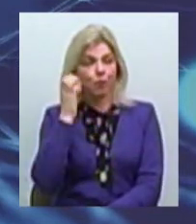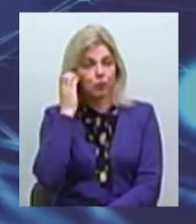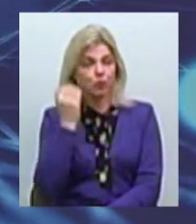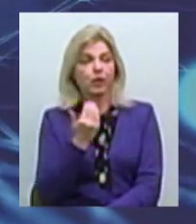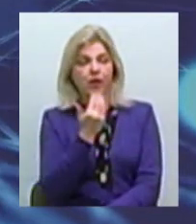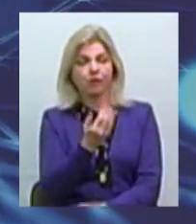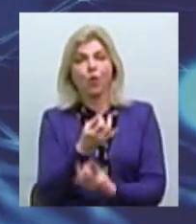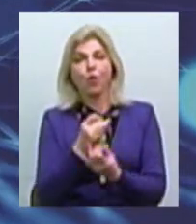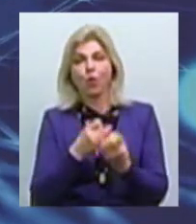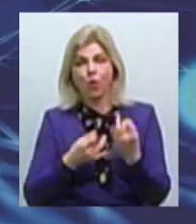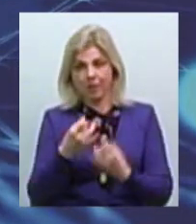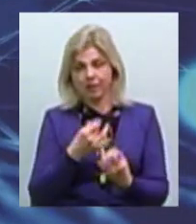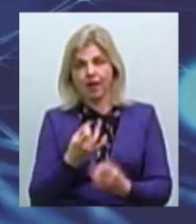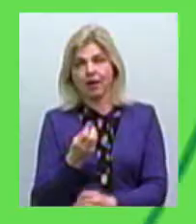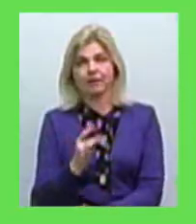1